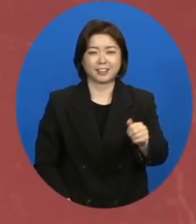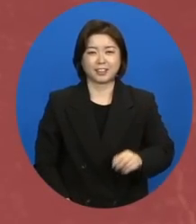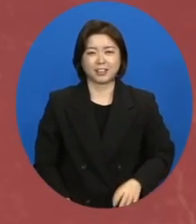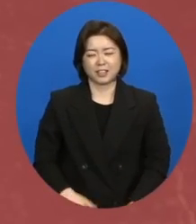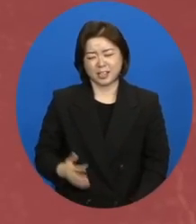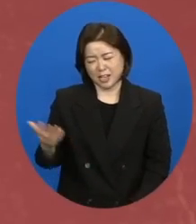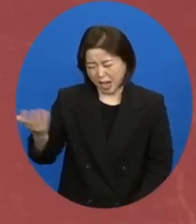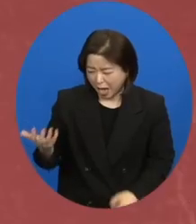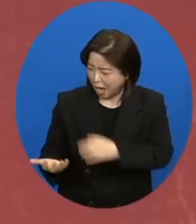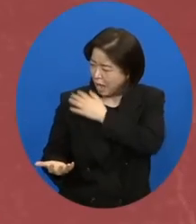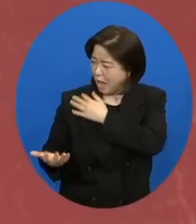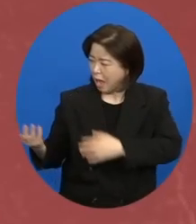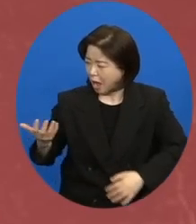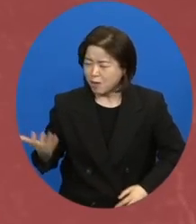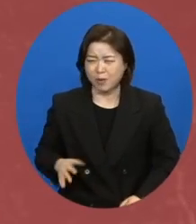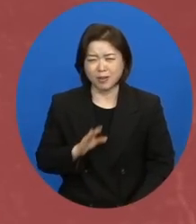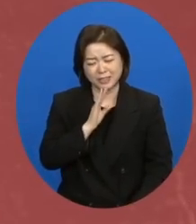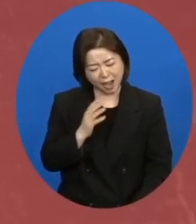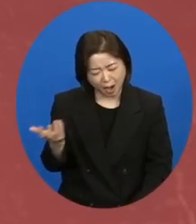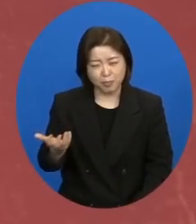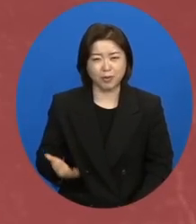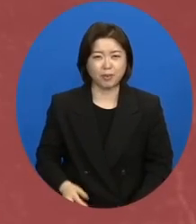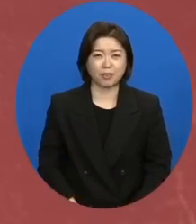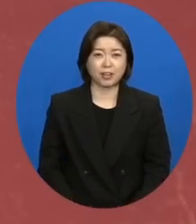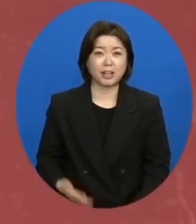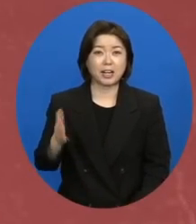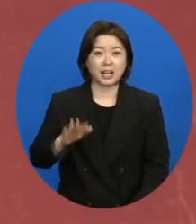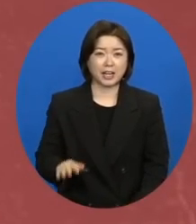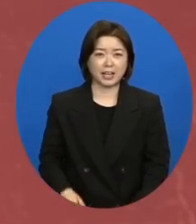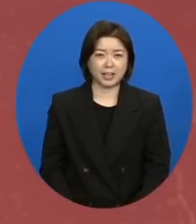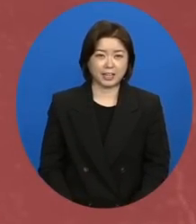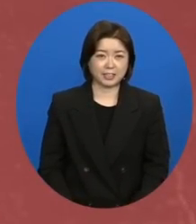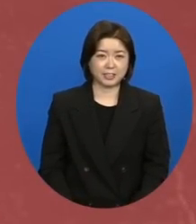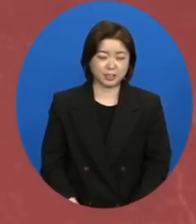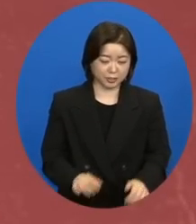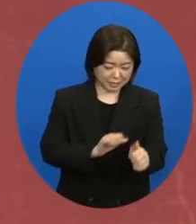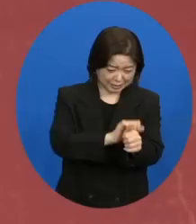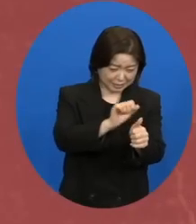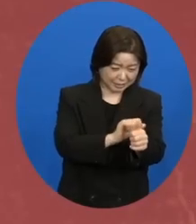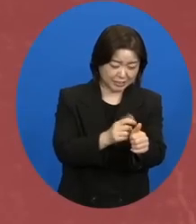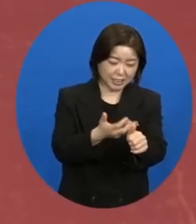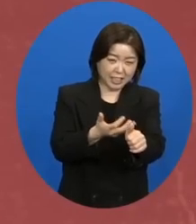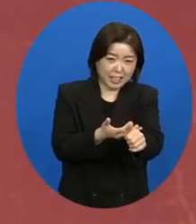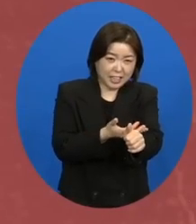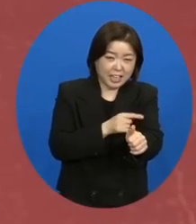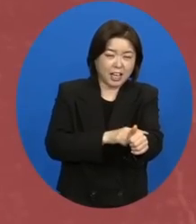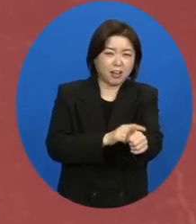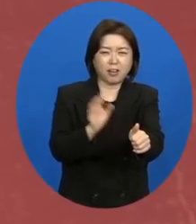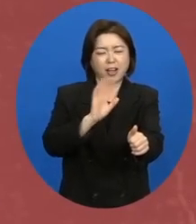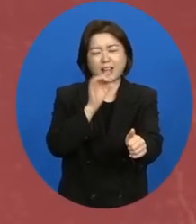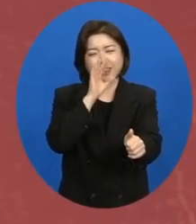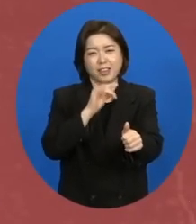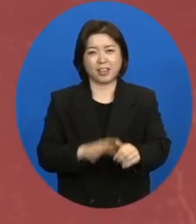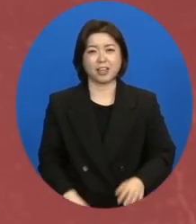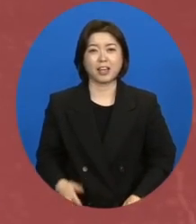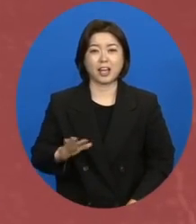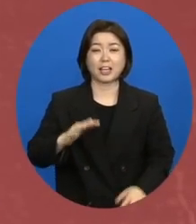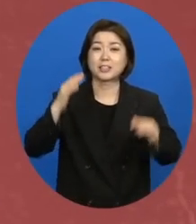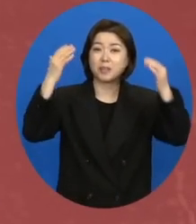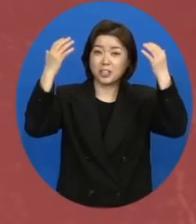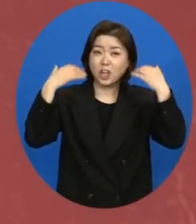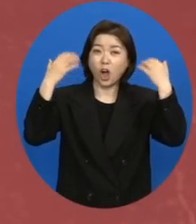아파. 어지간히 아파. 그래도 튼 살은 벗길 수가 없어요. 그런데